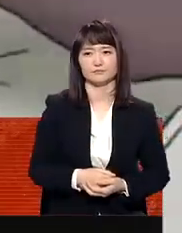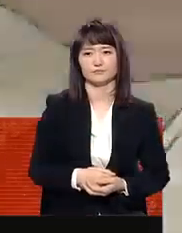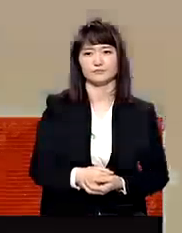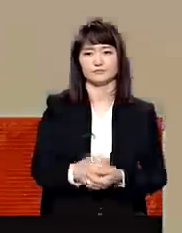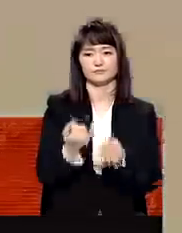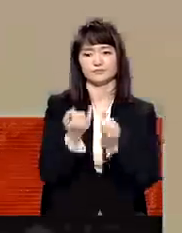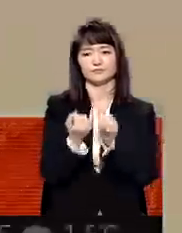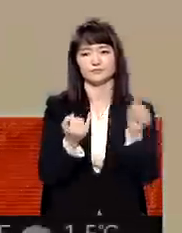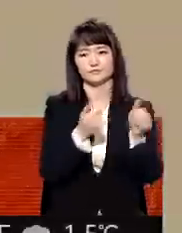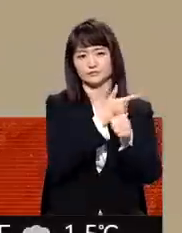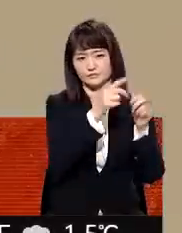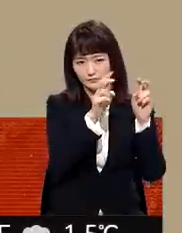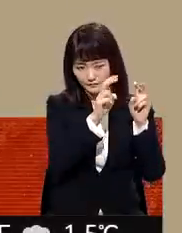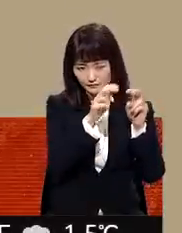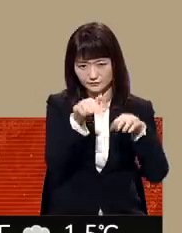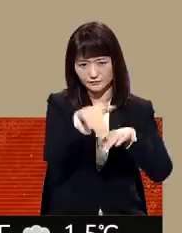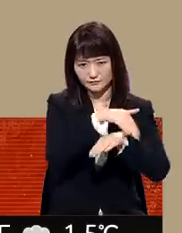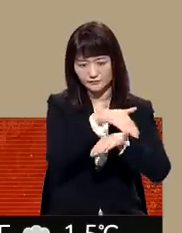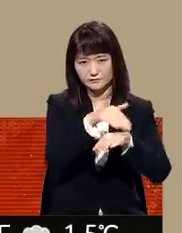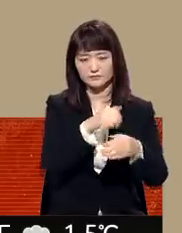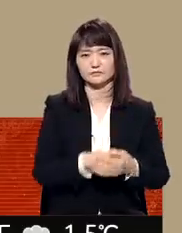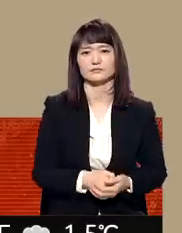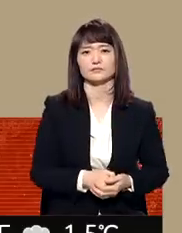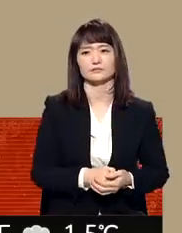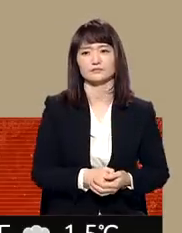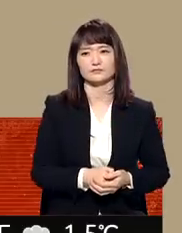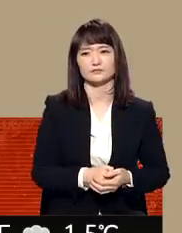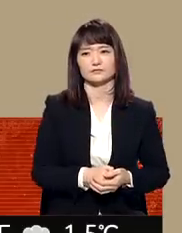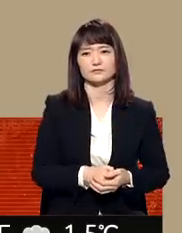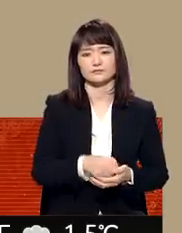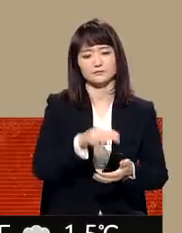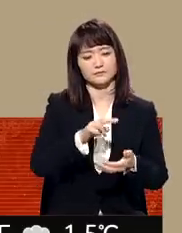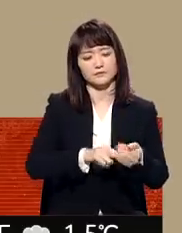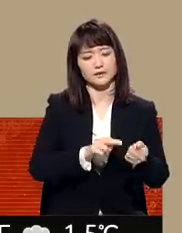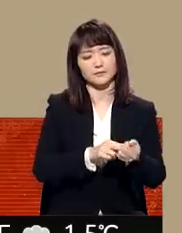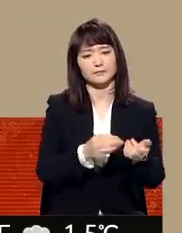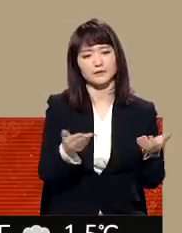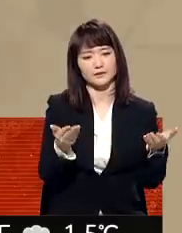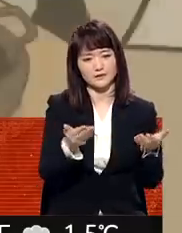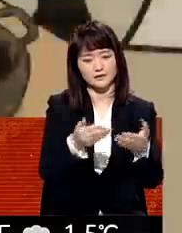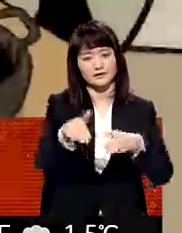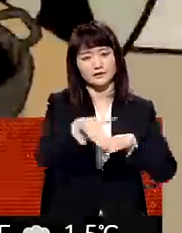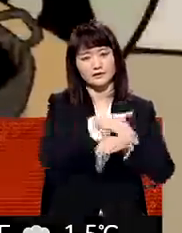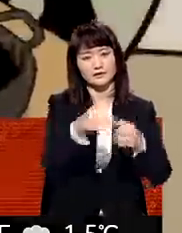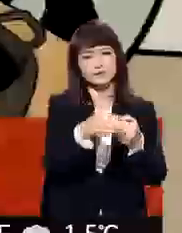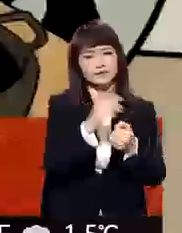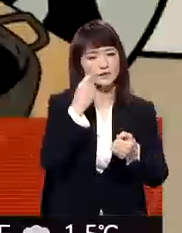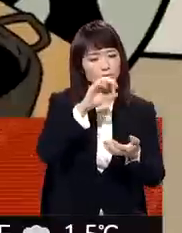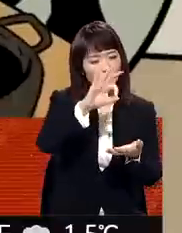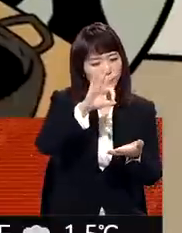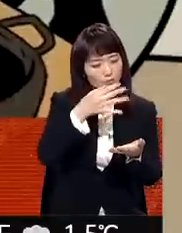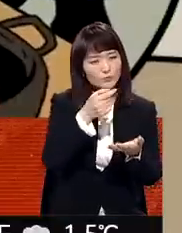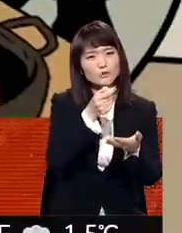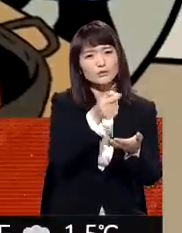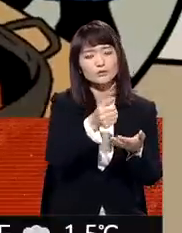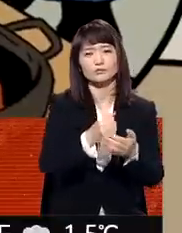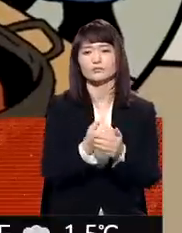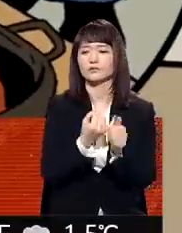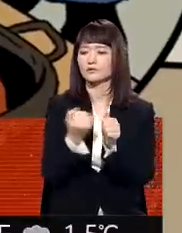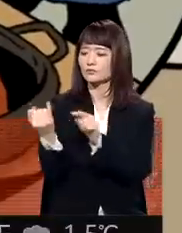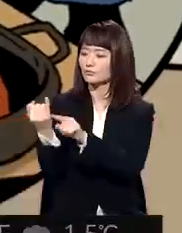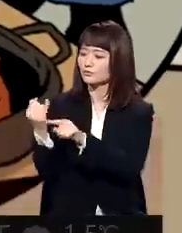대기업에 다녔지만 영업집이기 때문에 사실을 봉급이 많지는 않았다고 그래요 그래도이 문씨가 상당히 내주를 잘했기